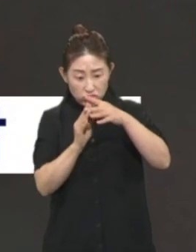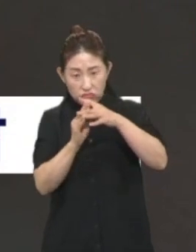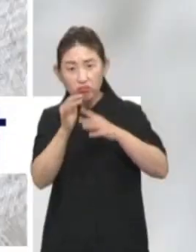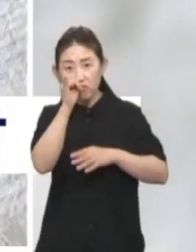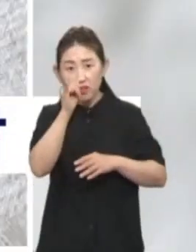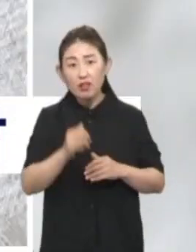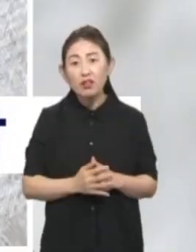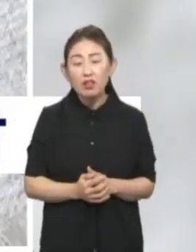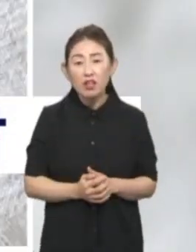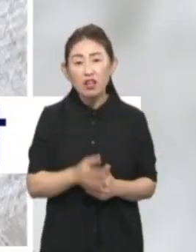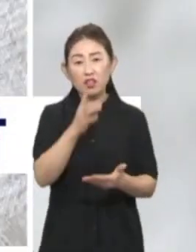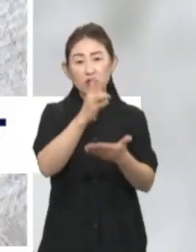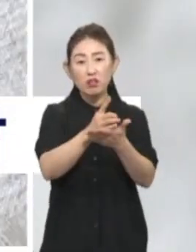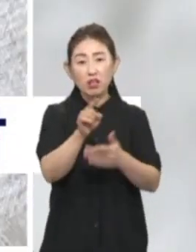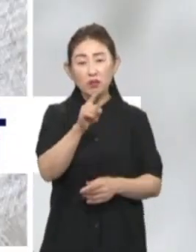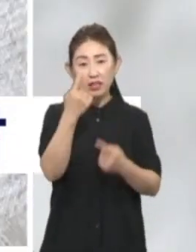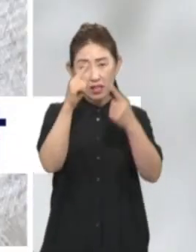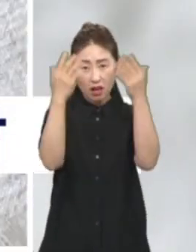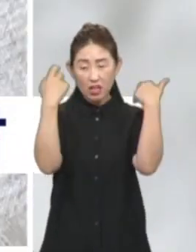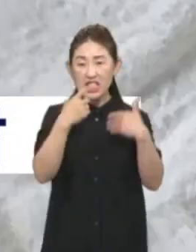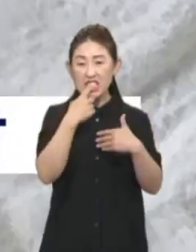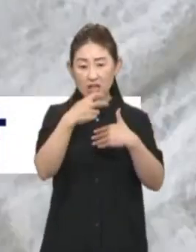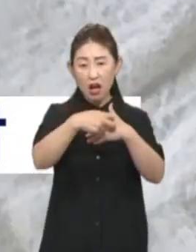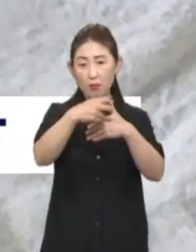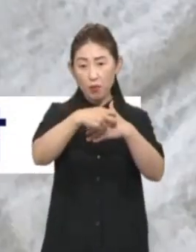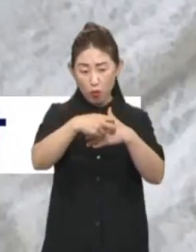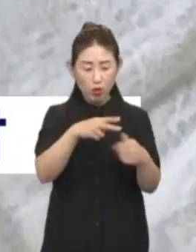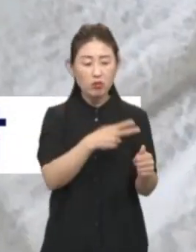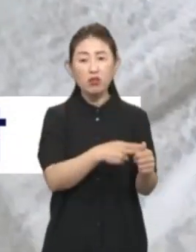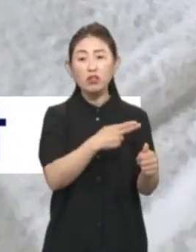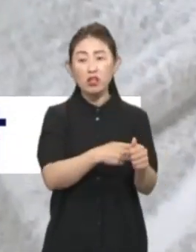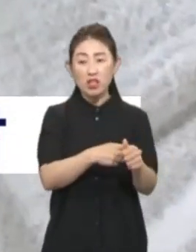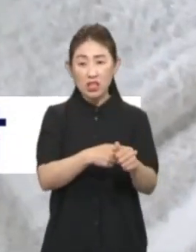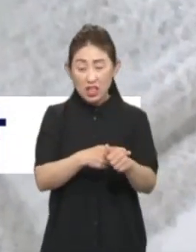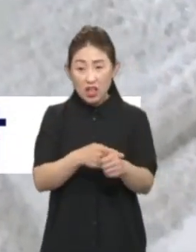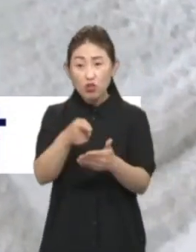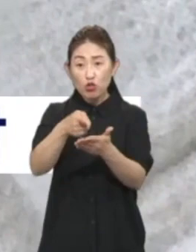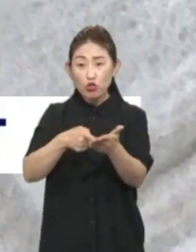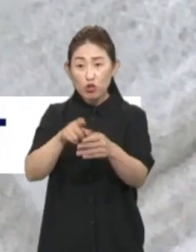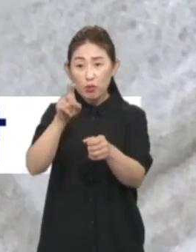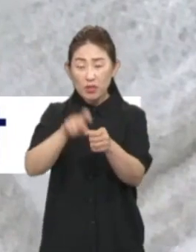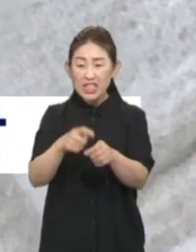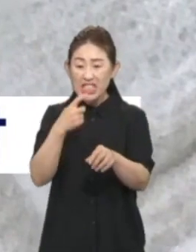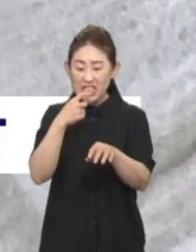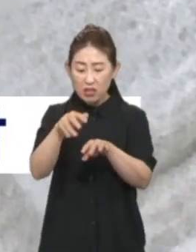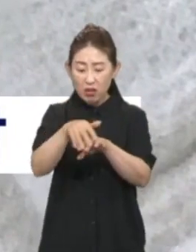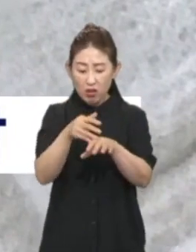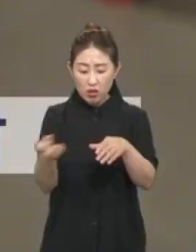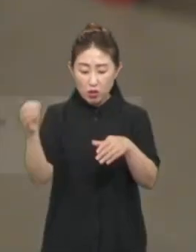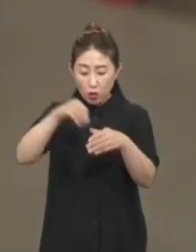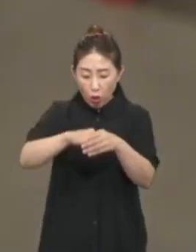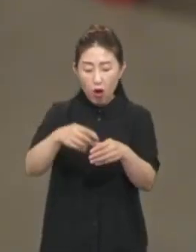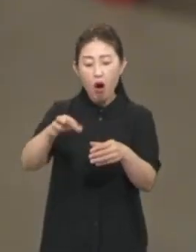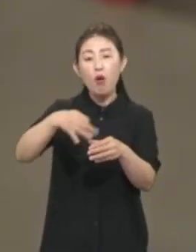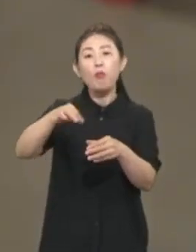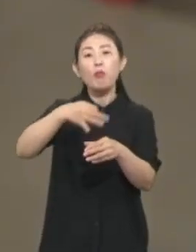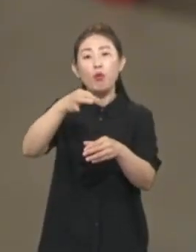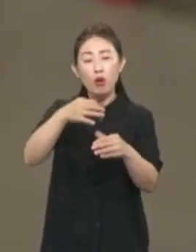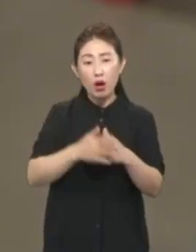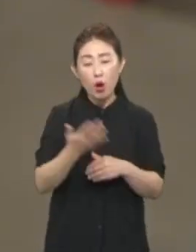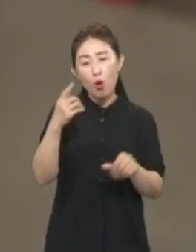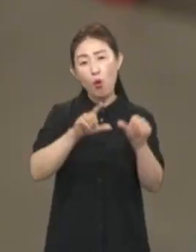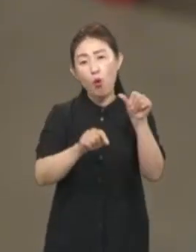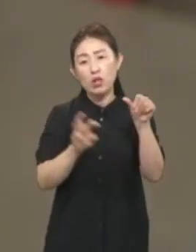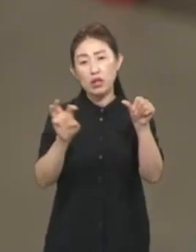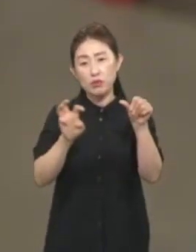있습니다. 천안의 한 대학교 치과병원 소속 교수가 수술용 거즈를 그대로 넣은 채 봉합한 겁니다. 지난 5월